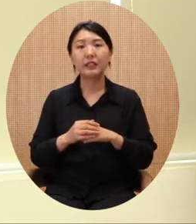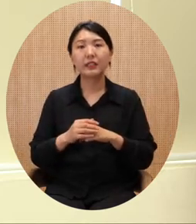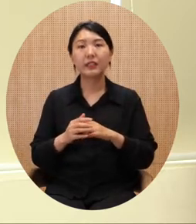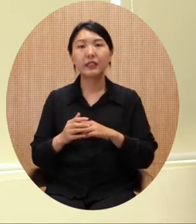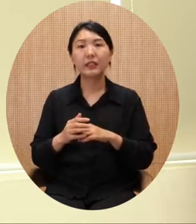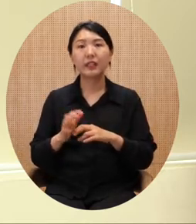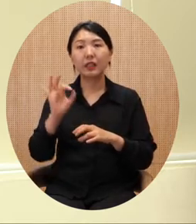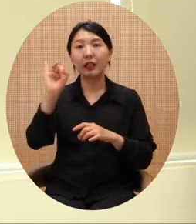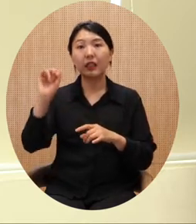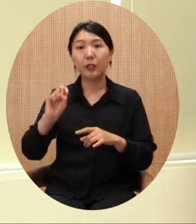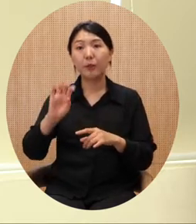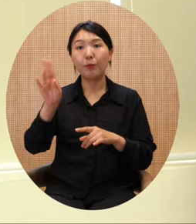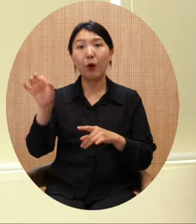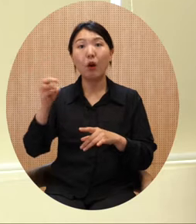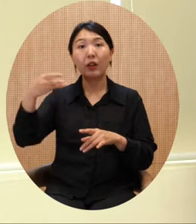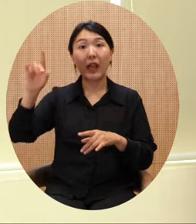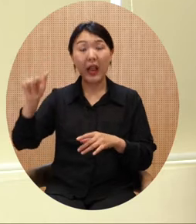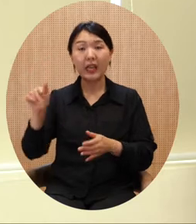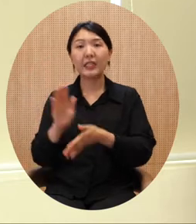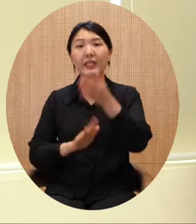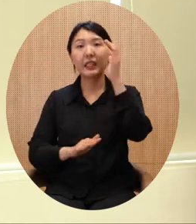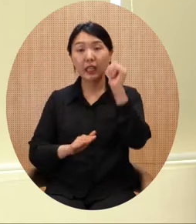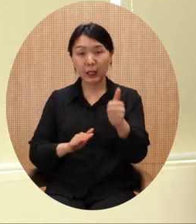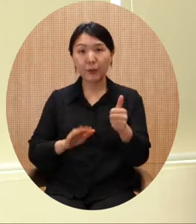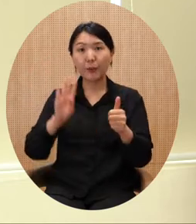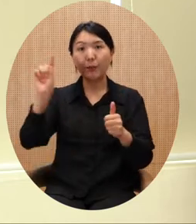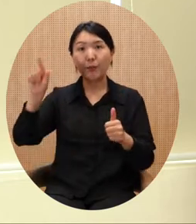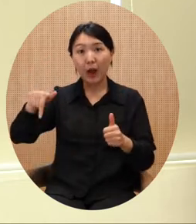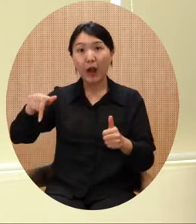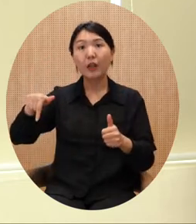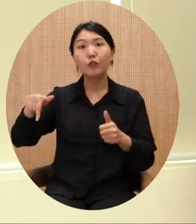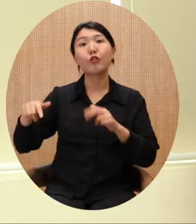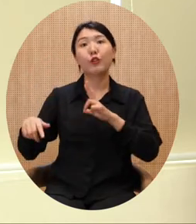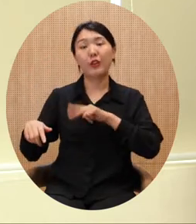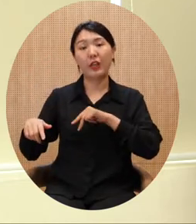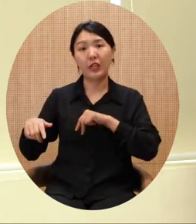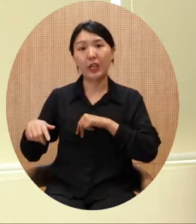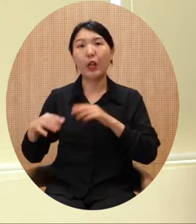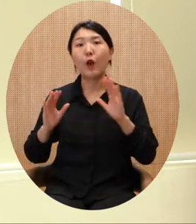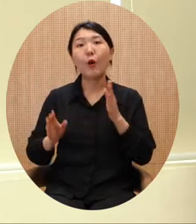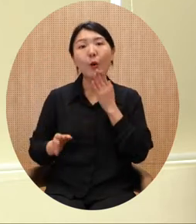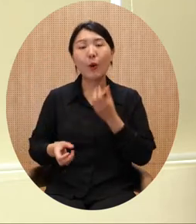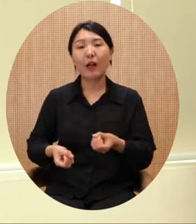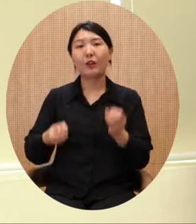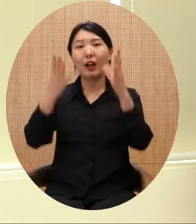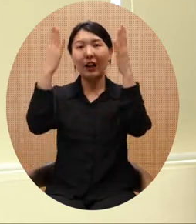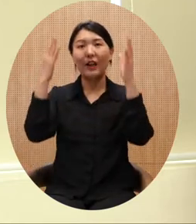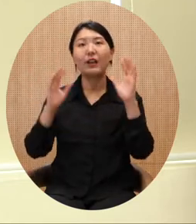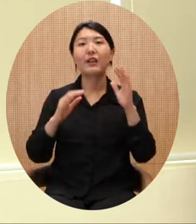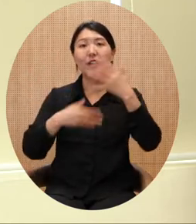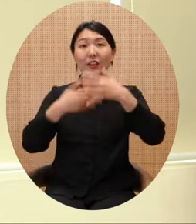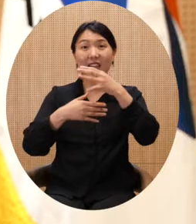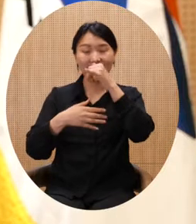시흥 임병택 시장님과 박춘호 의장님의 환영사 영상이 있겠습니다.